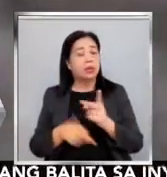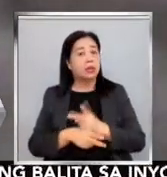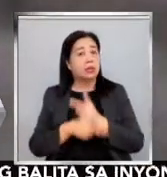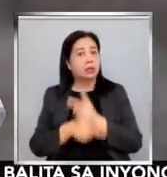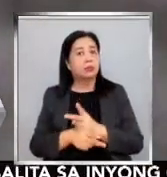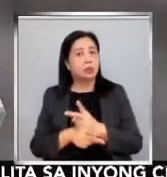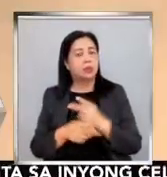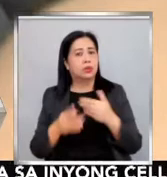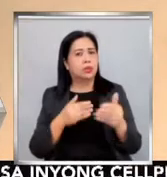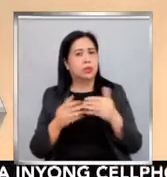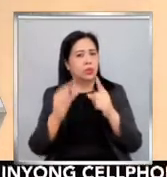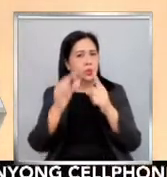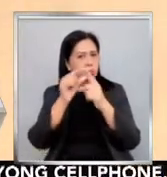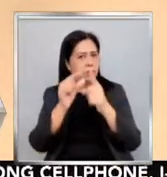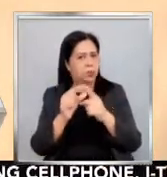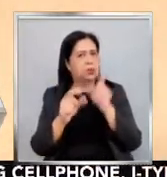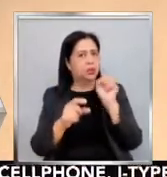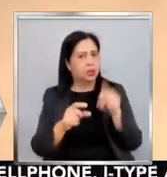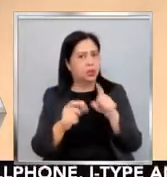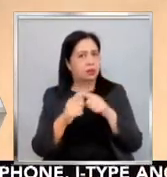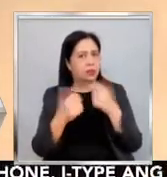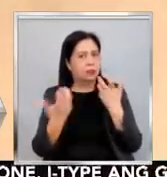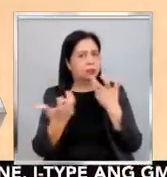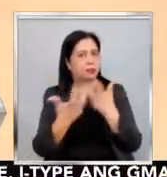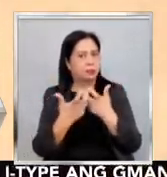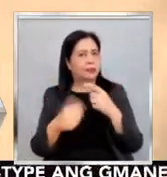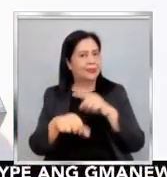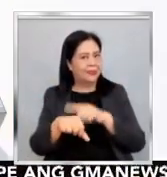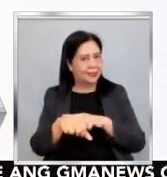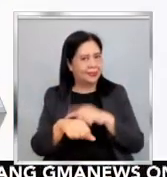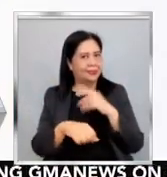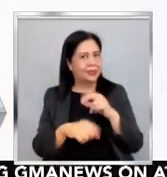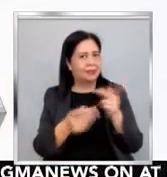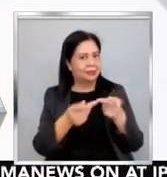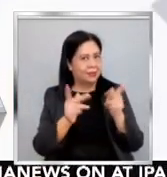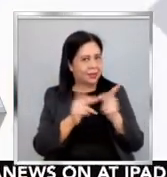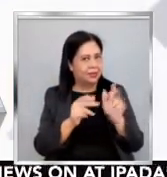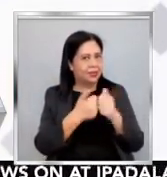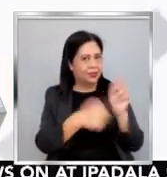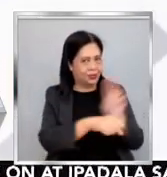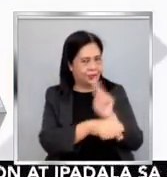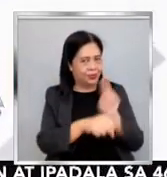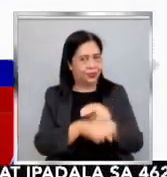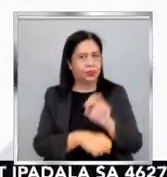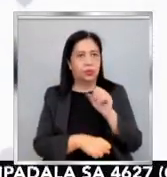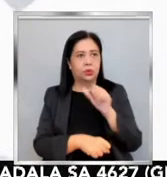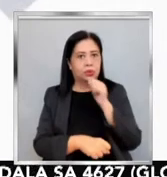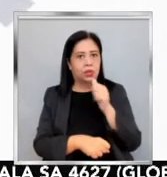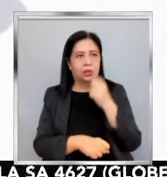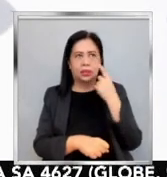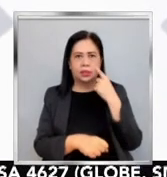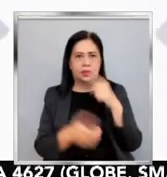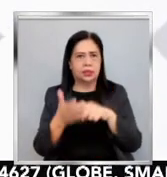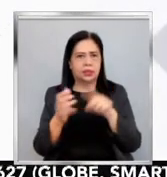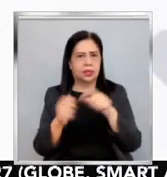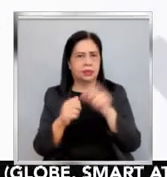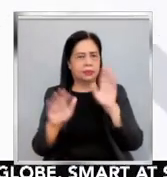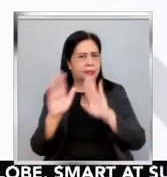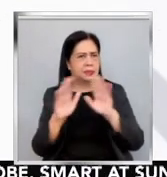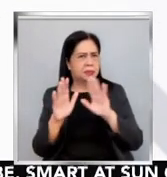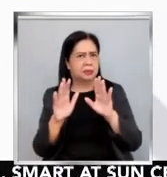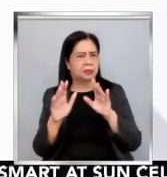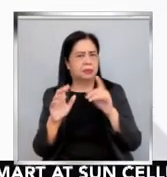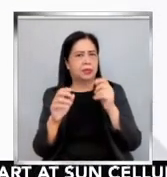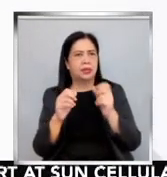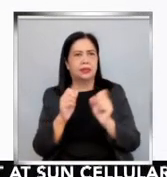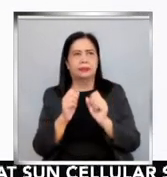mga salita, dapat may akmang panahon at lugar. So, hindi naman natin nakikita na may problema doon. Maliban na nga